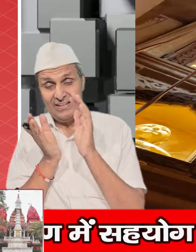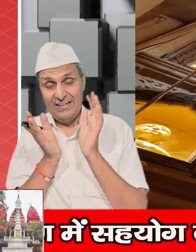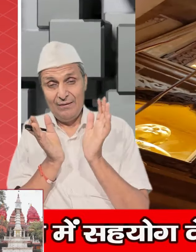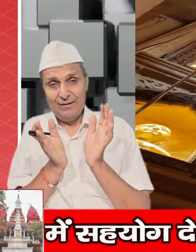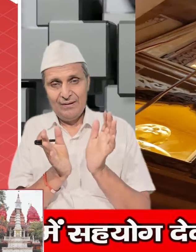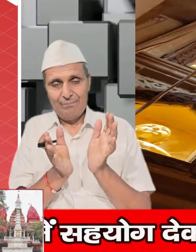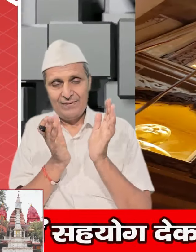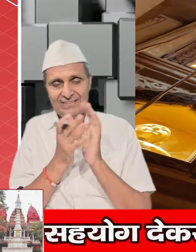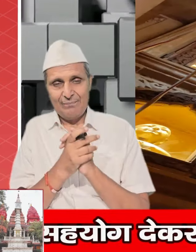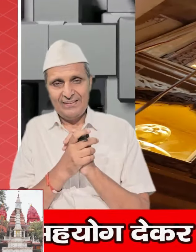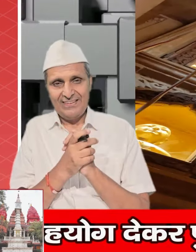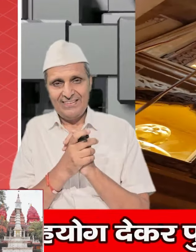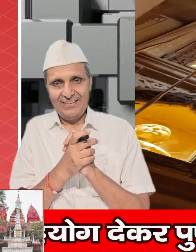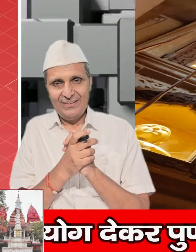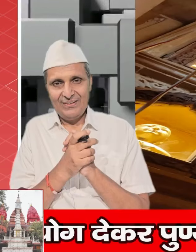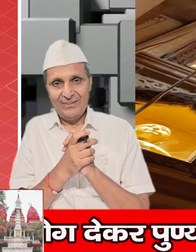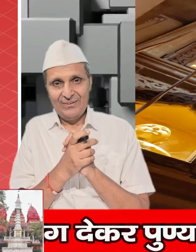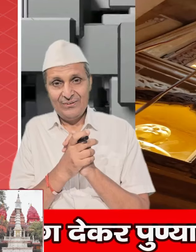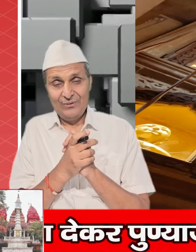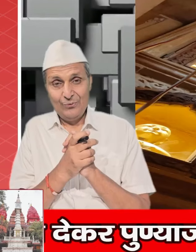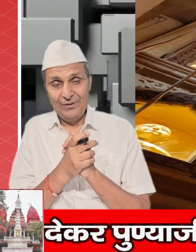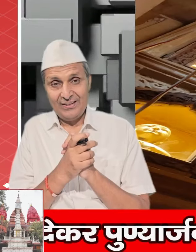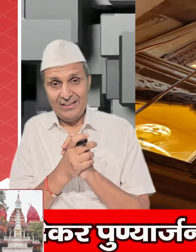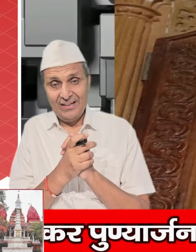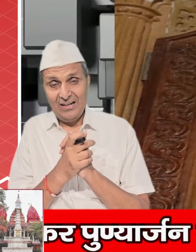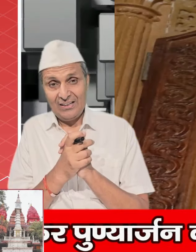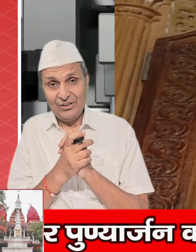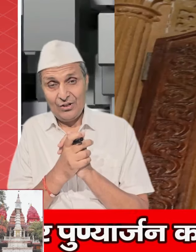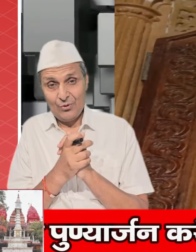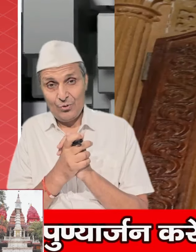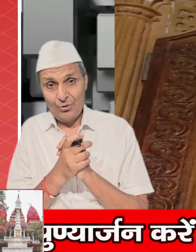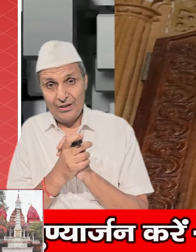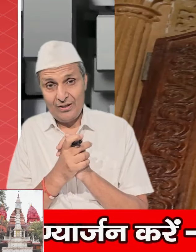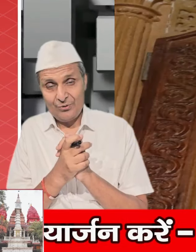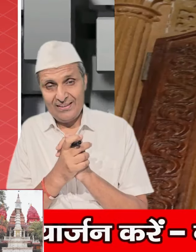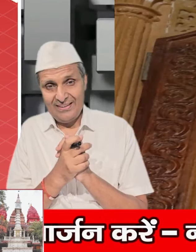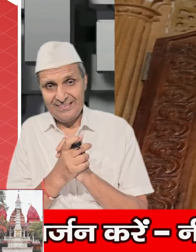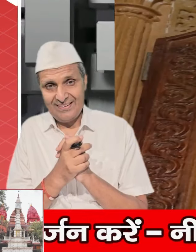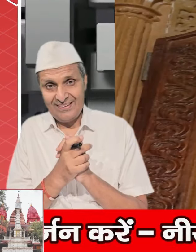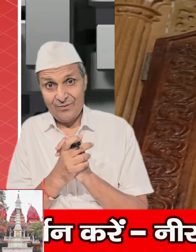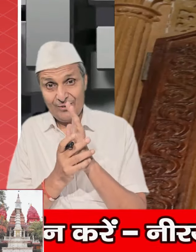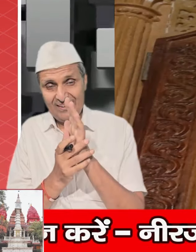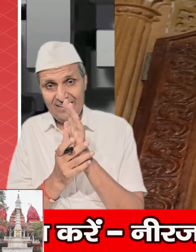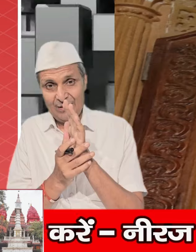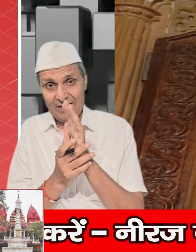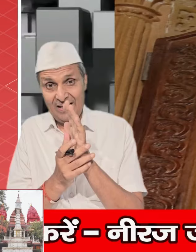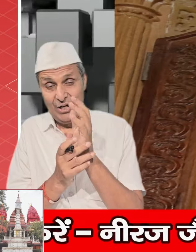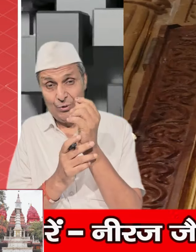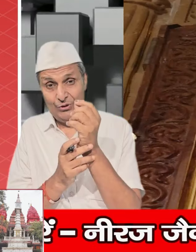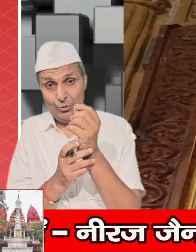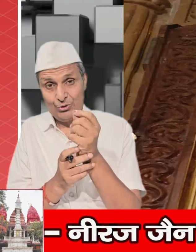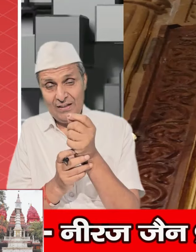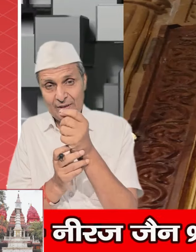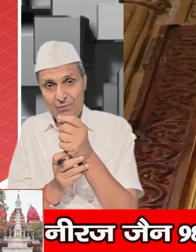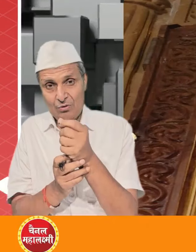रूप में स्थापित की जाती है उनके अंदर आज करोड़ों के घोटाले किए जा रहे हैं। घोटाले कहना पड़ रहा है